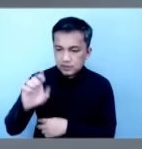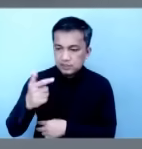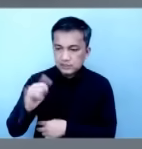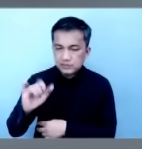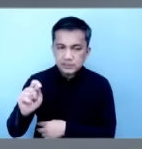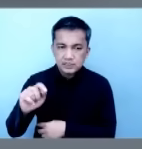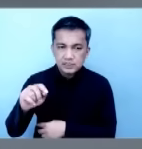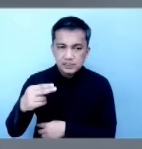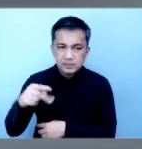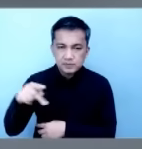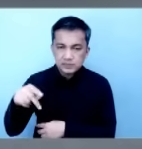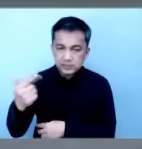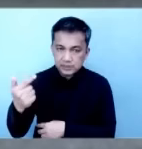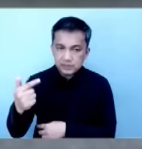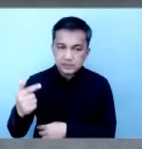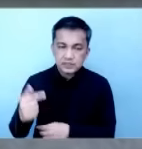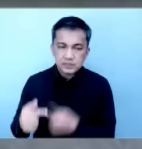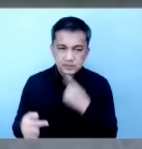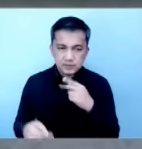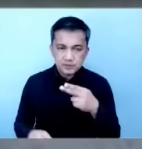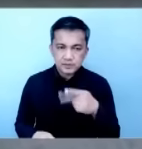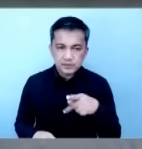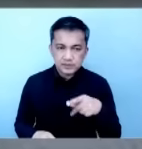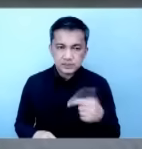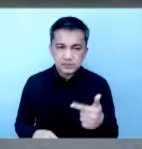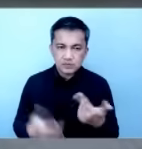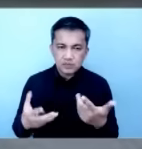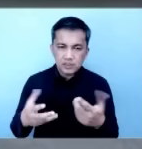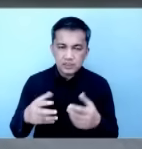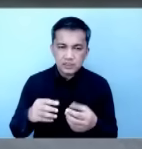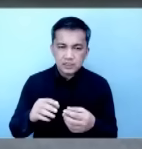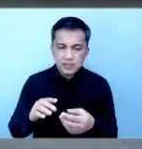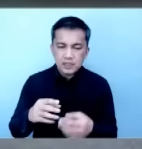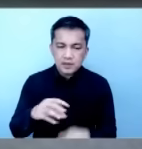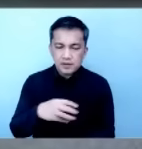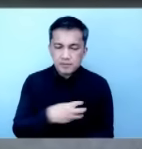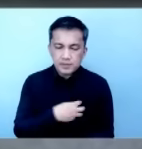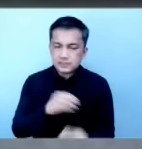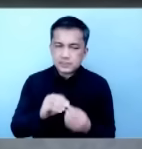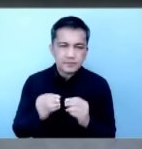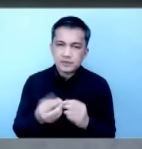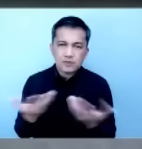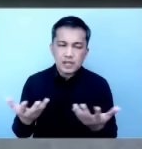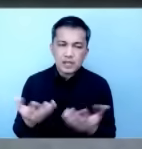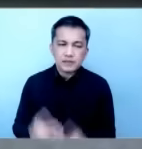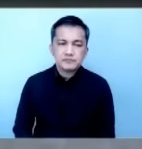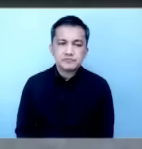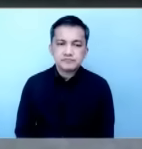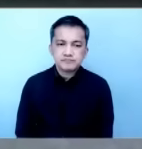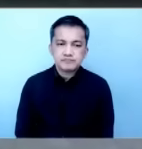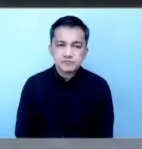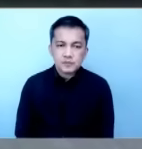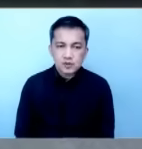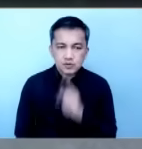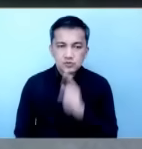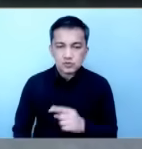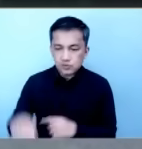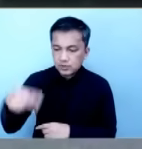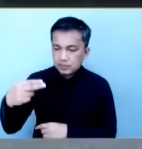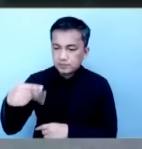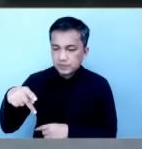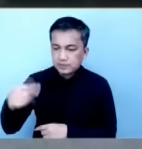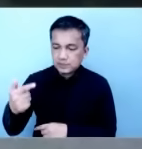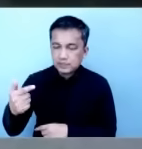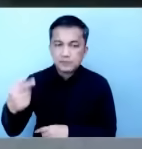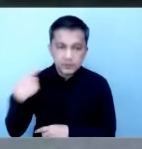escort. Ayon sa HPG, walang badge number ang helmet ng umanoy HPG escort. Ang totoong HPG, meron